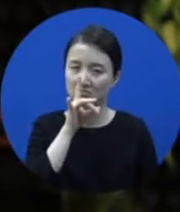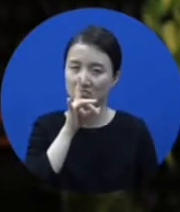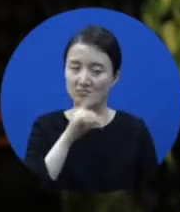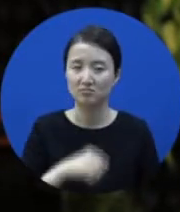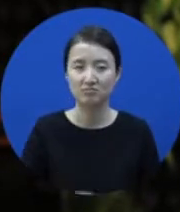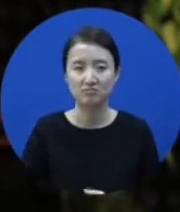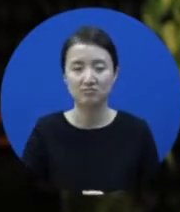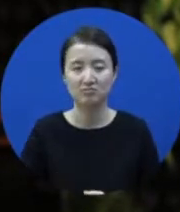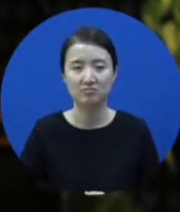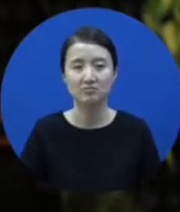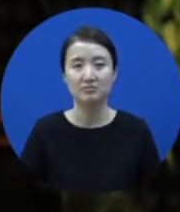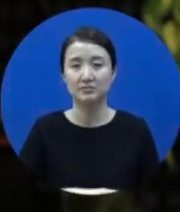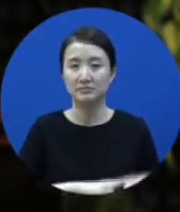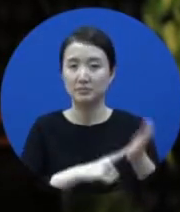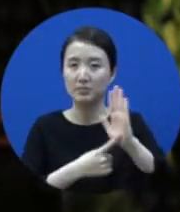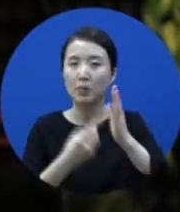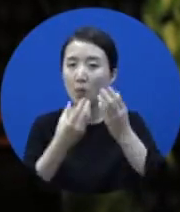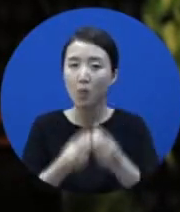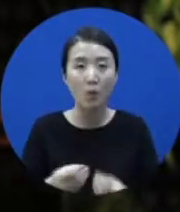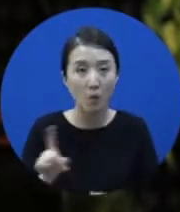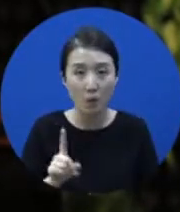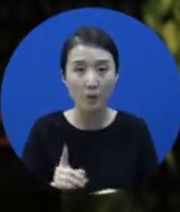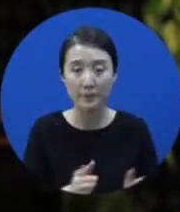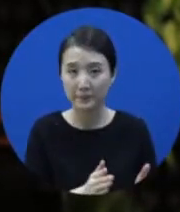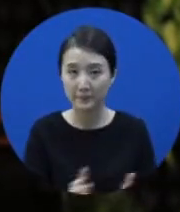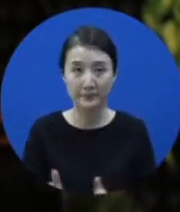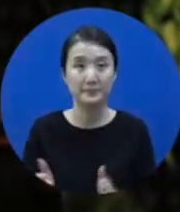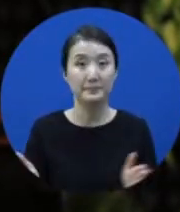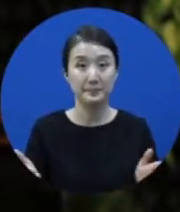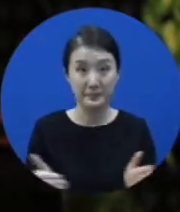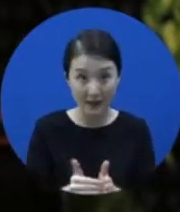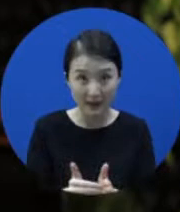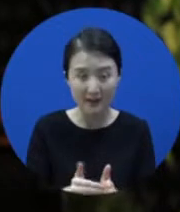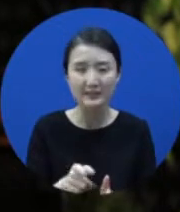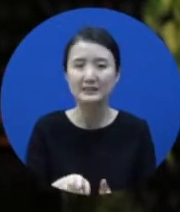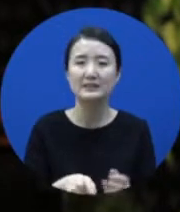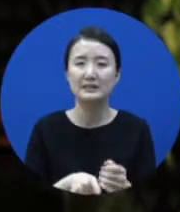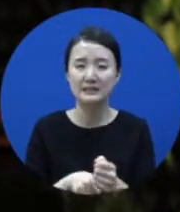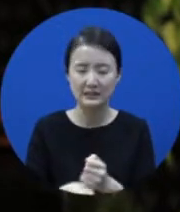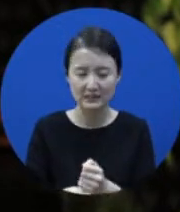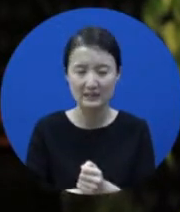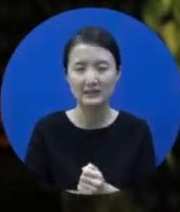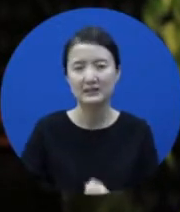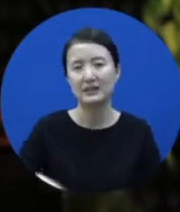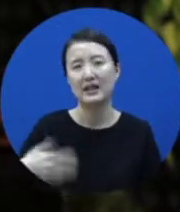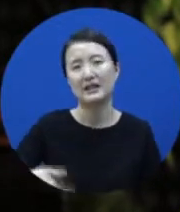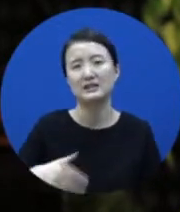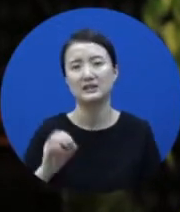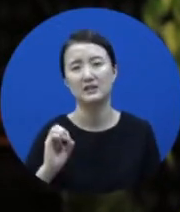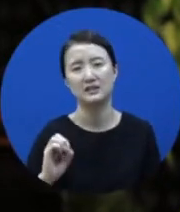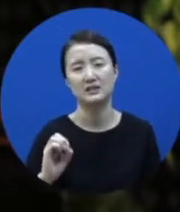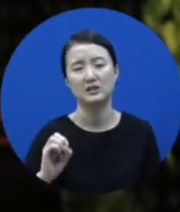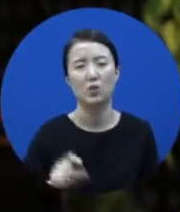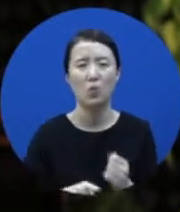내용이 준비가 됐다. 이것은요, 제로예요. 제로예요.